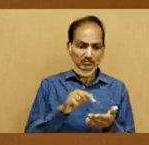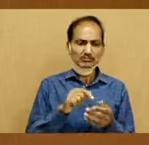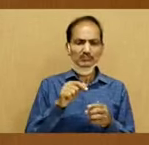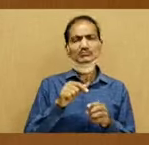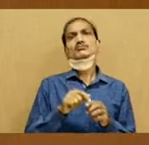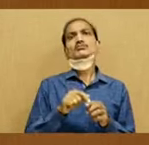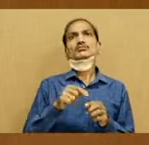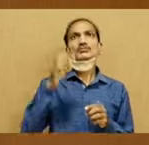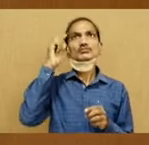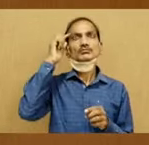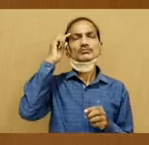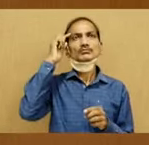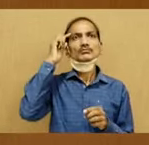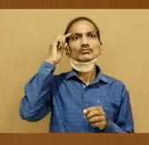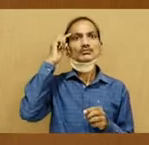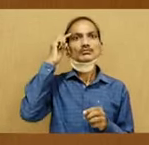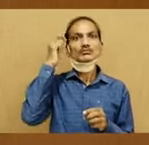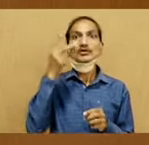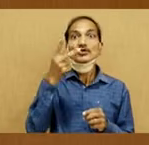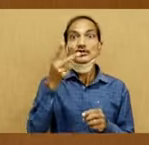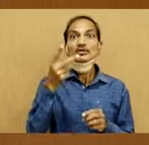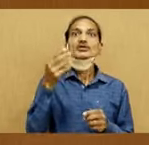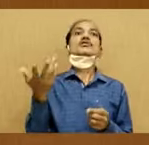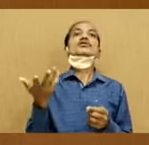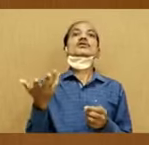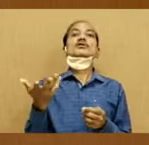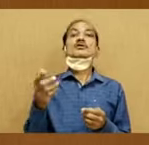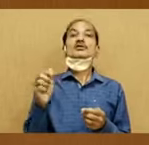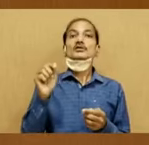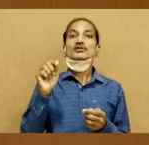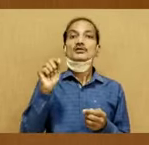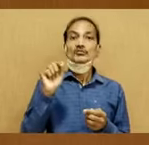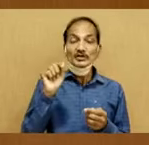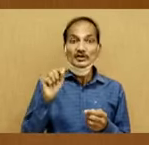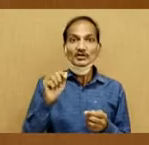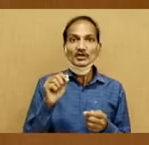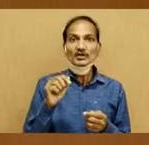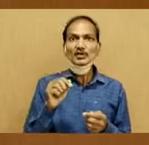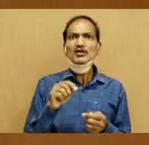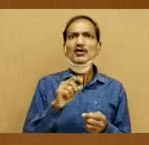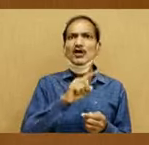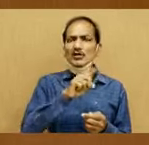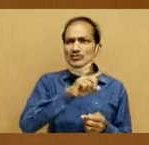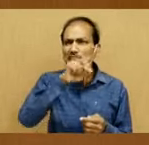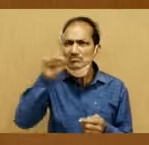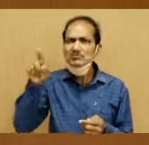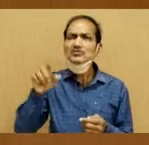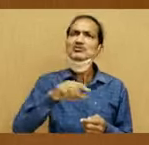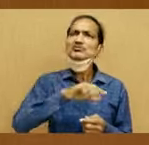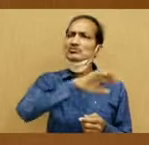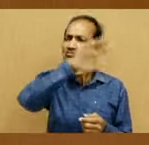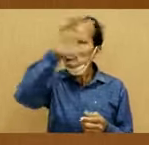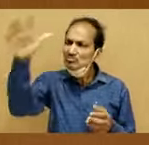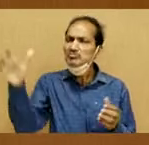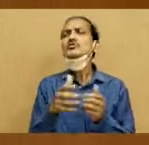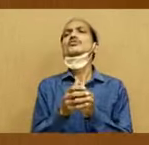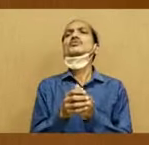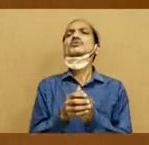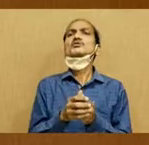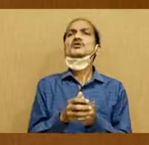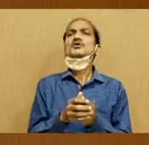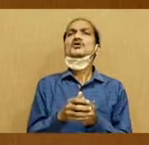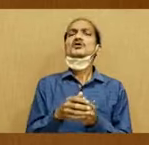କି ସମ୍ପୂର୍ଣ୍ଣ ଭାବରେ ଆମେ ଇଏ ସଂକ୍ରମଣକୁ ଶେଷ କରିବା। ଯଦି